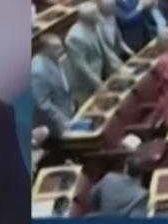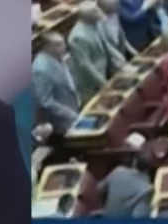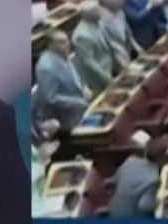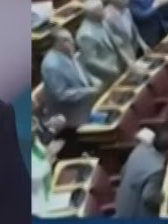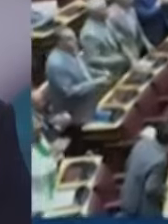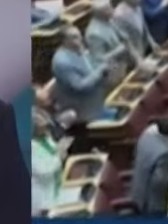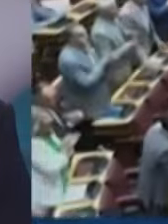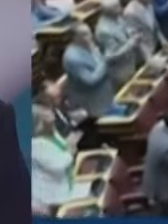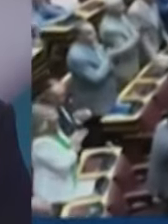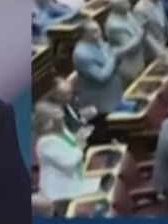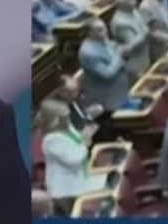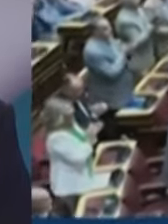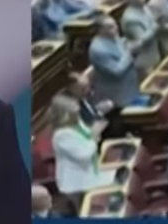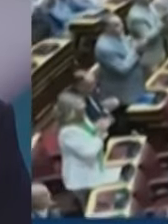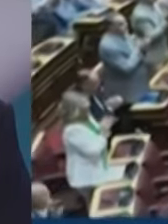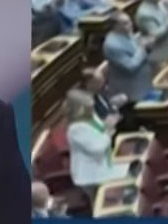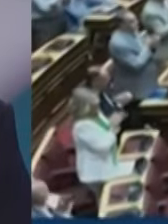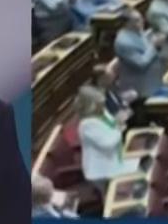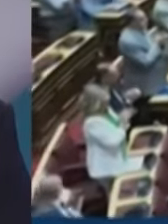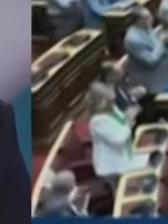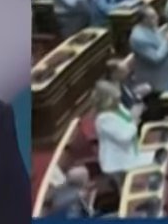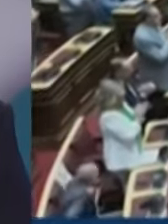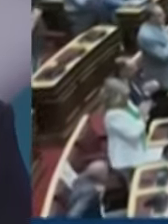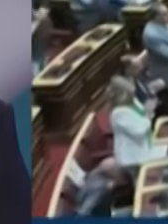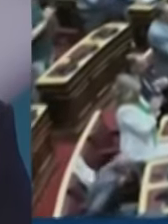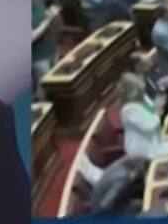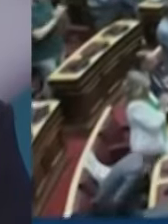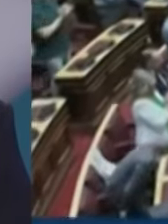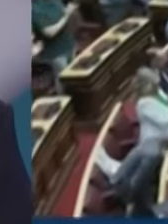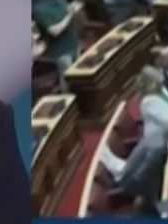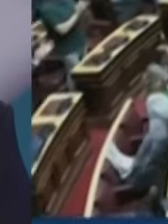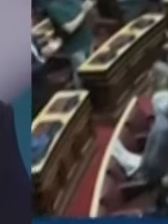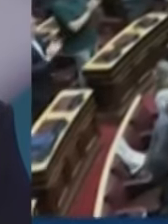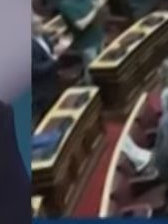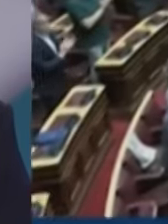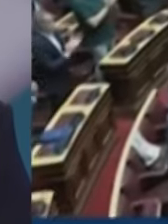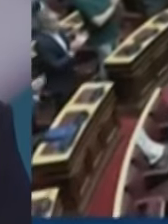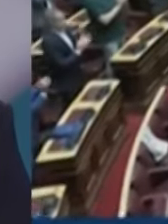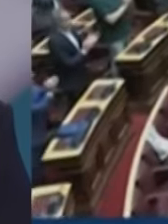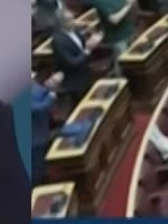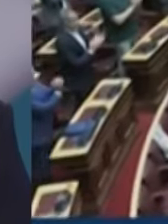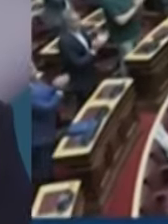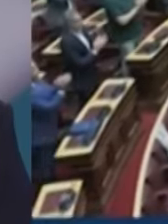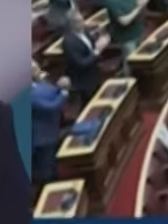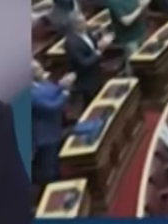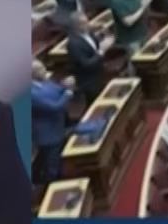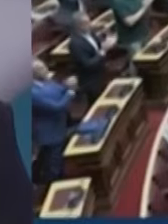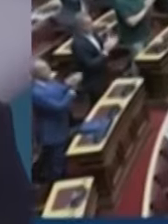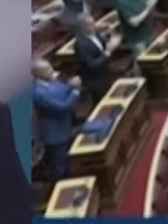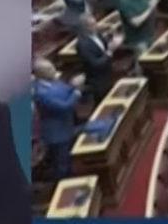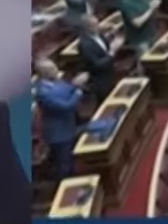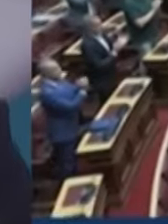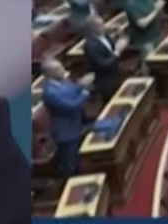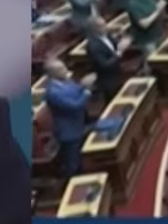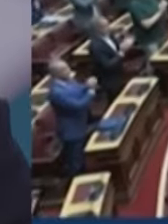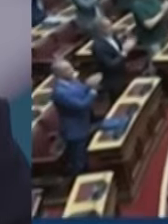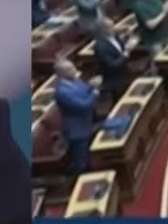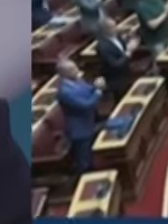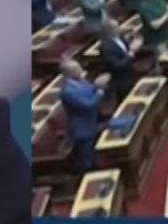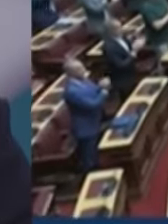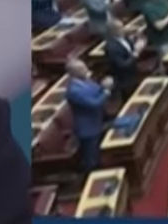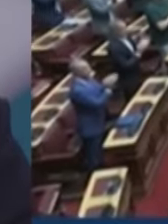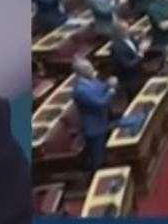μας δικαίωμα να κάνουμε δημόσιο ή κοινοβουλευτικό έλεγχο, γιατί αντιλαμβανόμασταν την κρισιμότητα των στιγμών και με το COVID και με την ενεργειακή